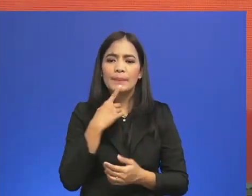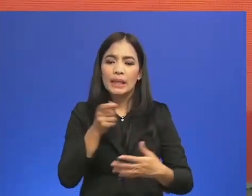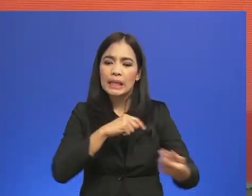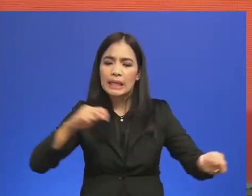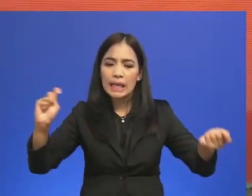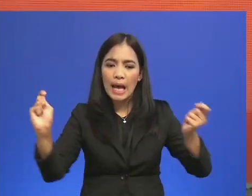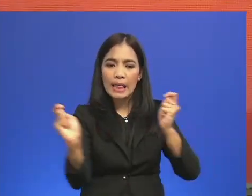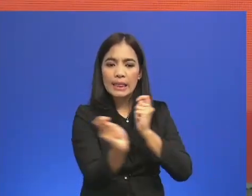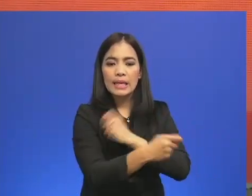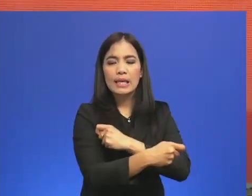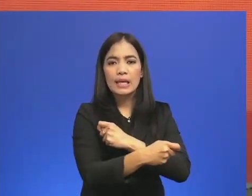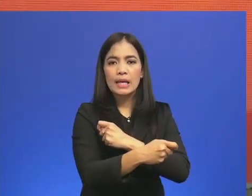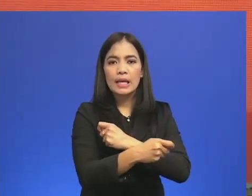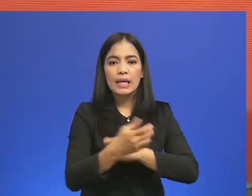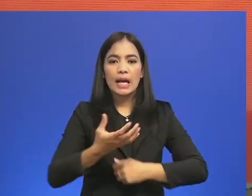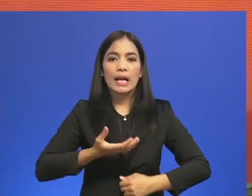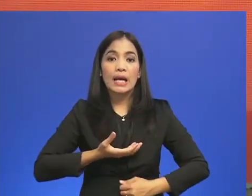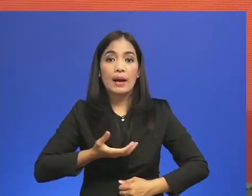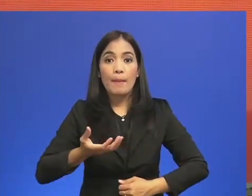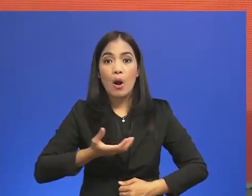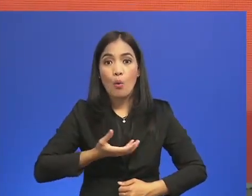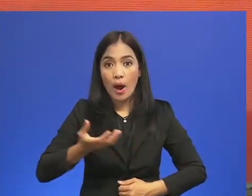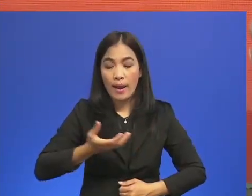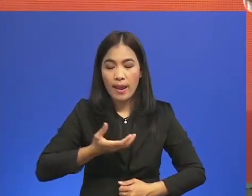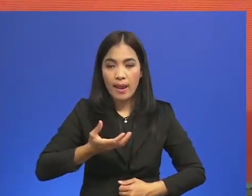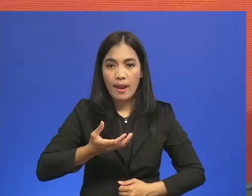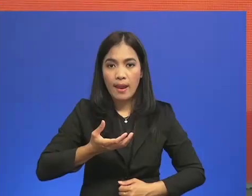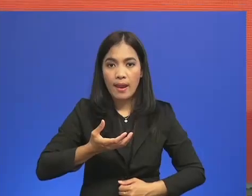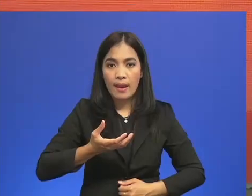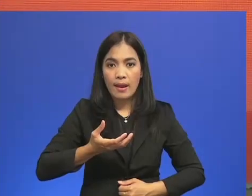digantikan oleh gairah